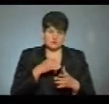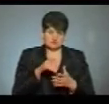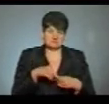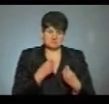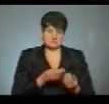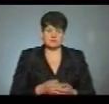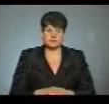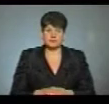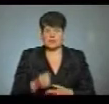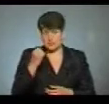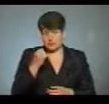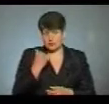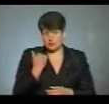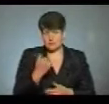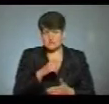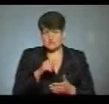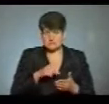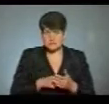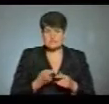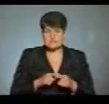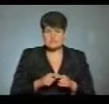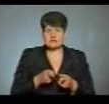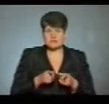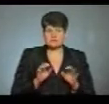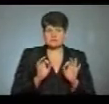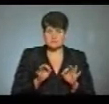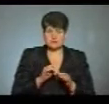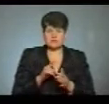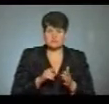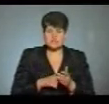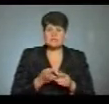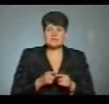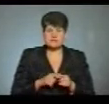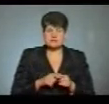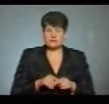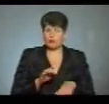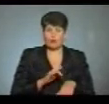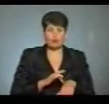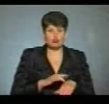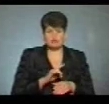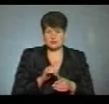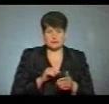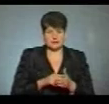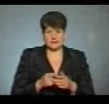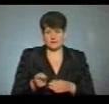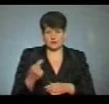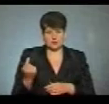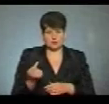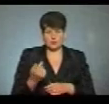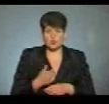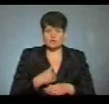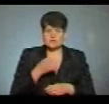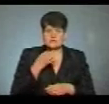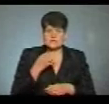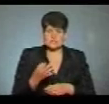ставте. Дякую вам за запитання. Це дійсно слушне питання. Це болюче питання сьогодні в Тернопільській області. І хочу сказати,